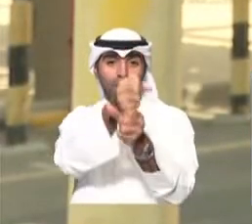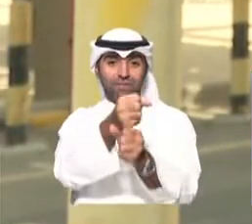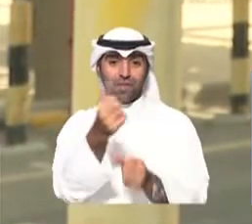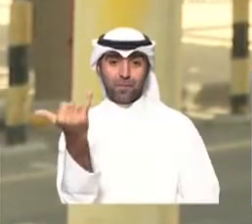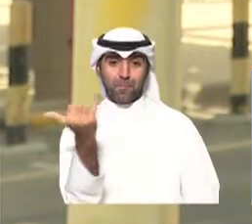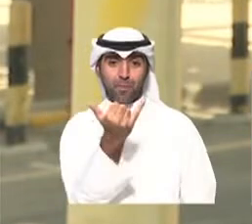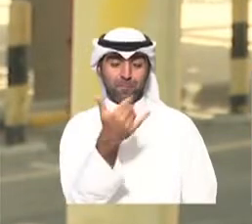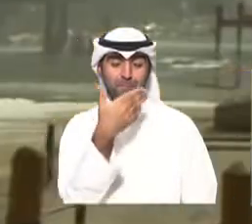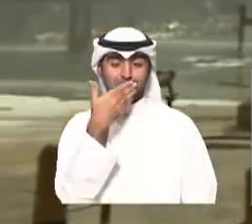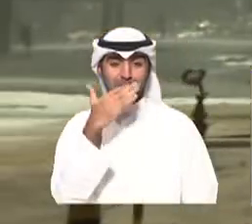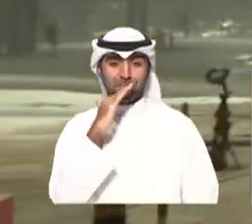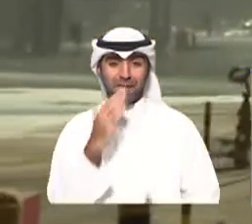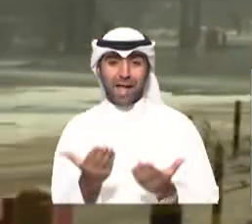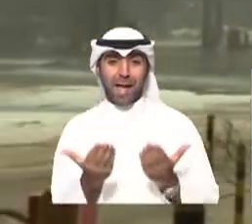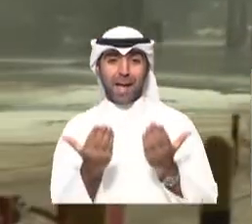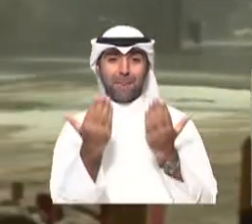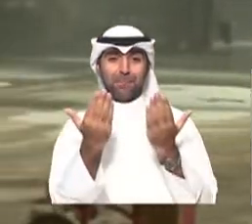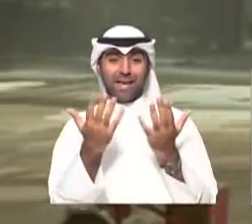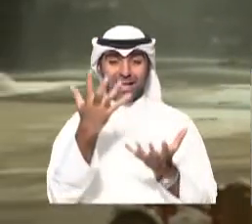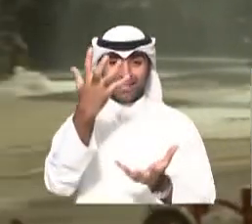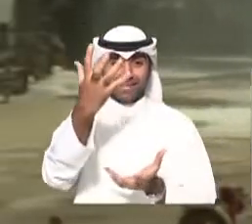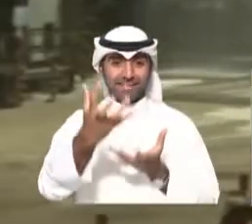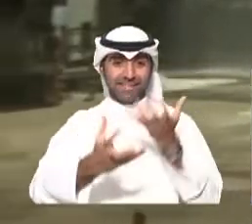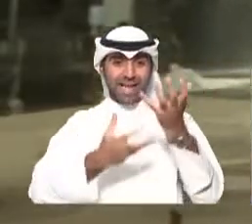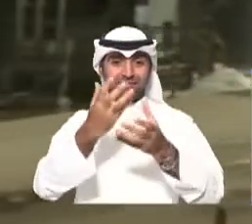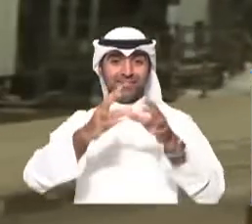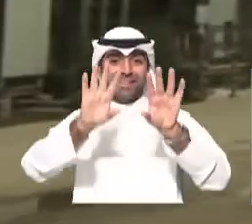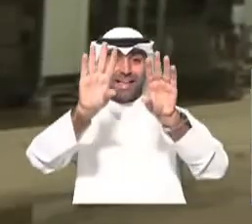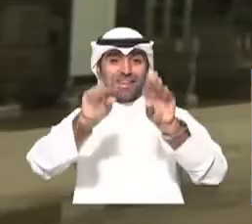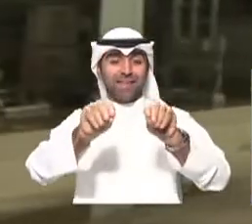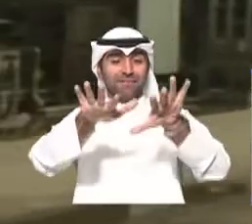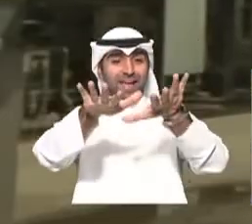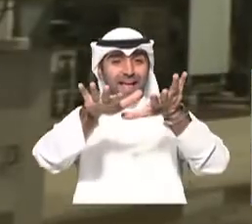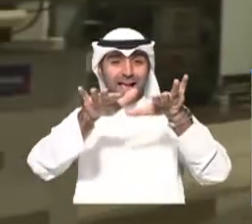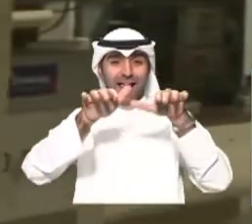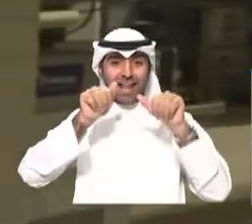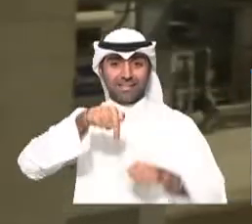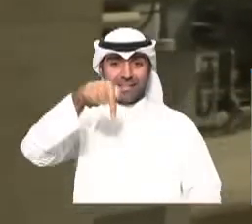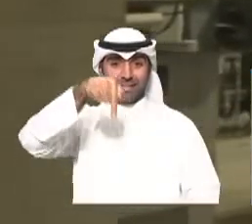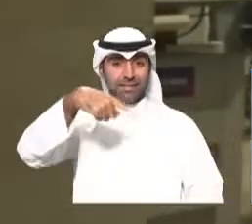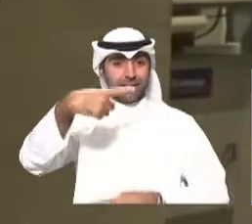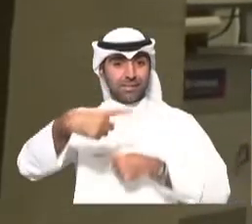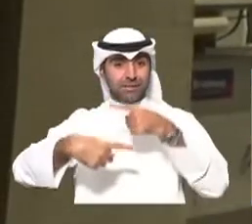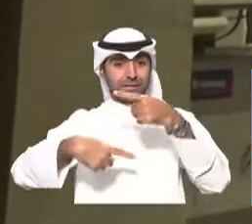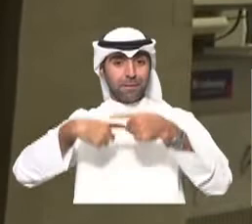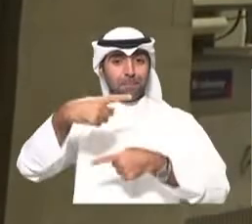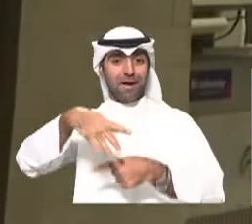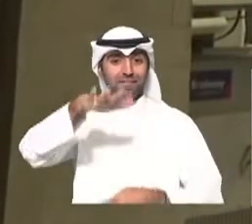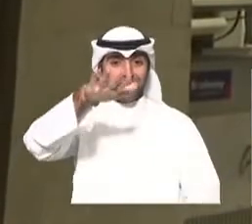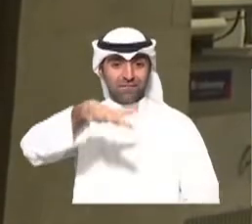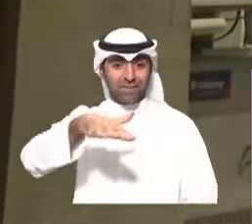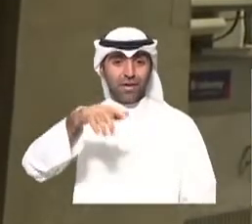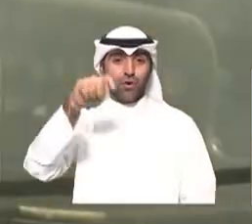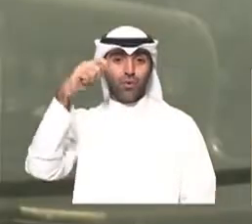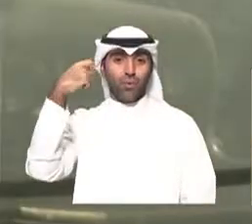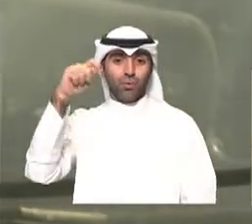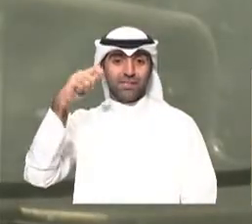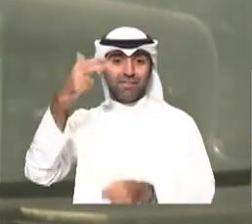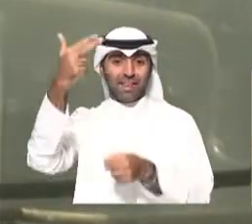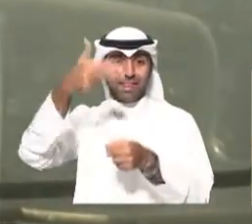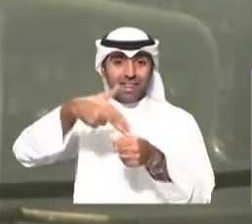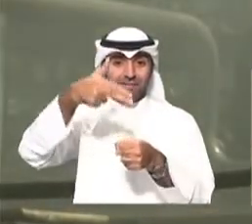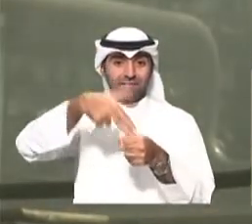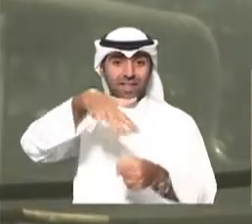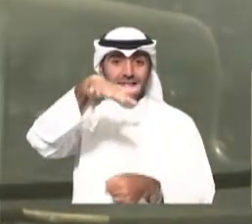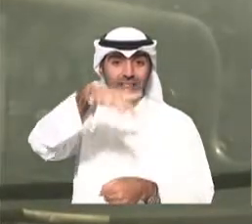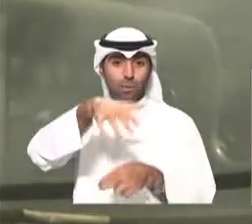الوضع بالكامل. عمليات الإنتاج والتصدير والإمداد المحلي بالمشتقات النفطية لم تتأثر نتيجة